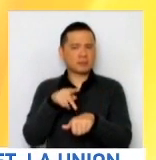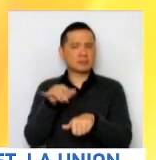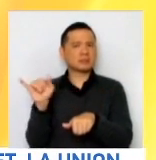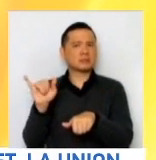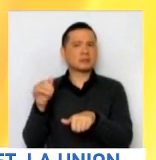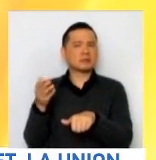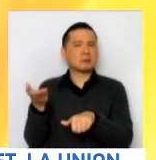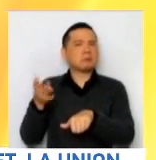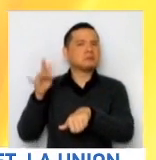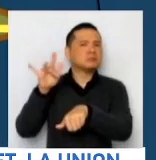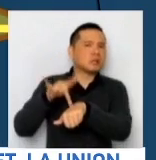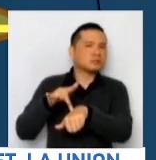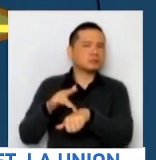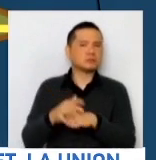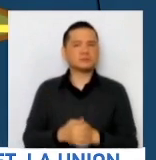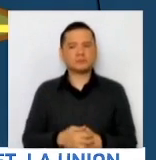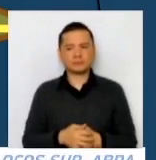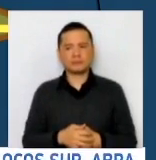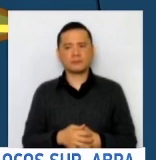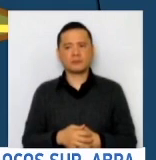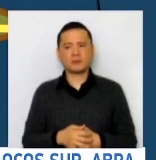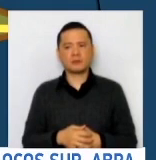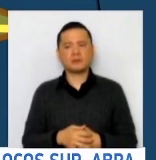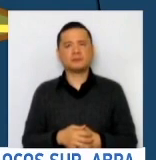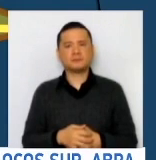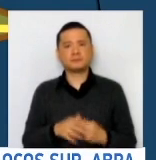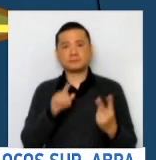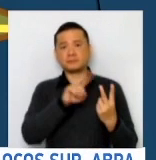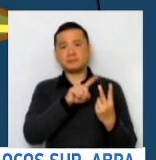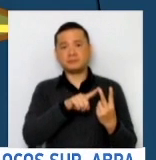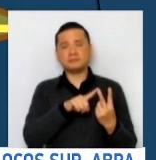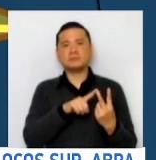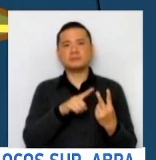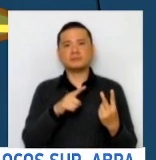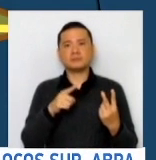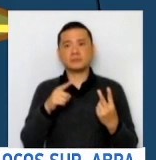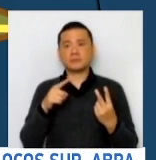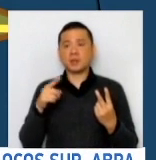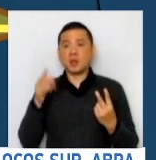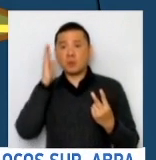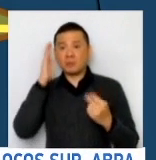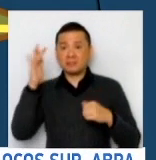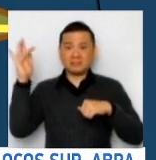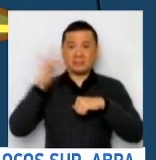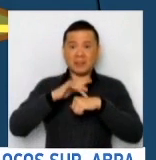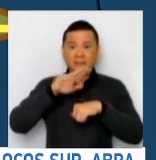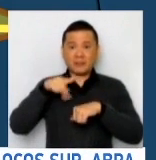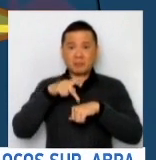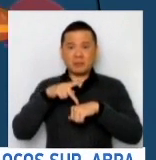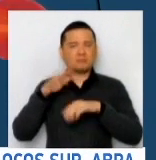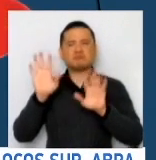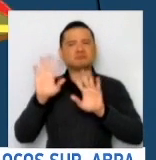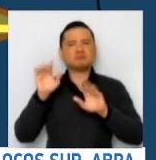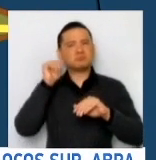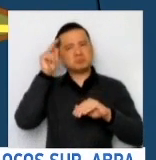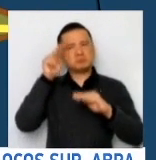kagandahan ng bagyong si Kiko ay hindi natin ito inaasahan na maglalandfall sa anumang bahagi thank na. Thank you, Lord. Oh.